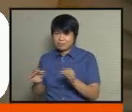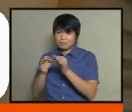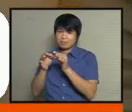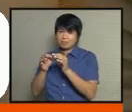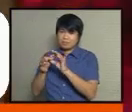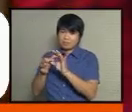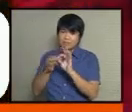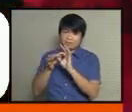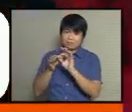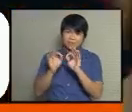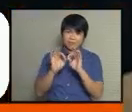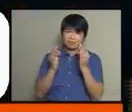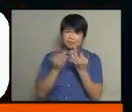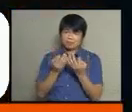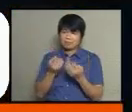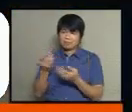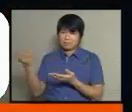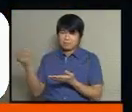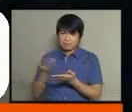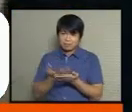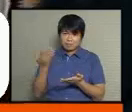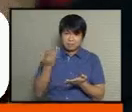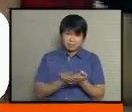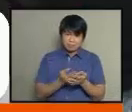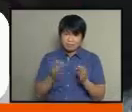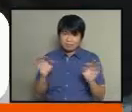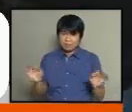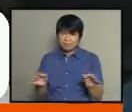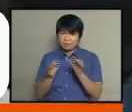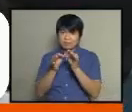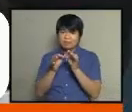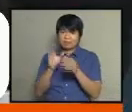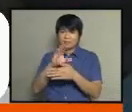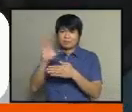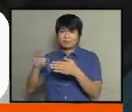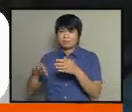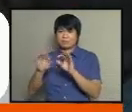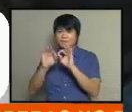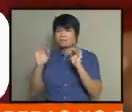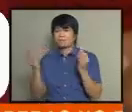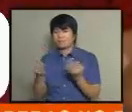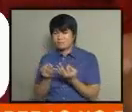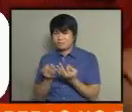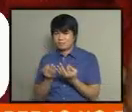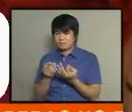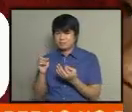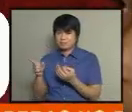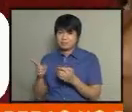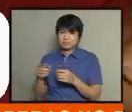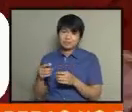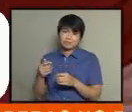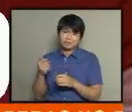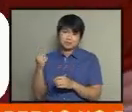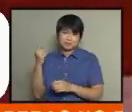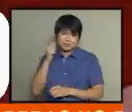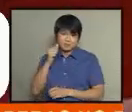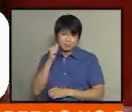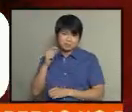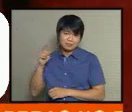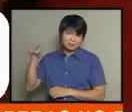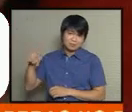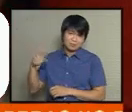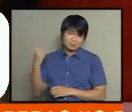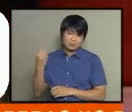pamilya. Kaya ang ilan sa mga dumalo sa misa, siniguro kompleto ang pamilya. At ang taon po nandito po kami, ang